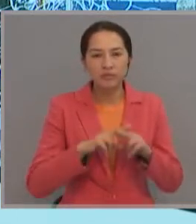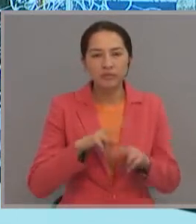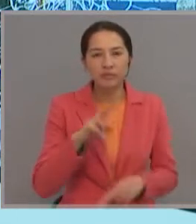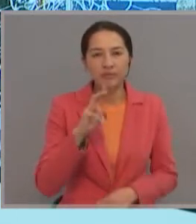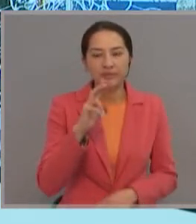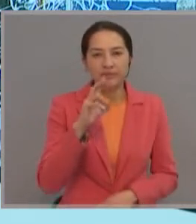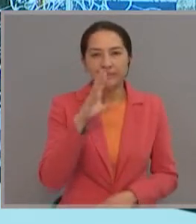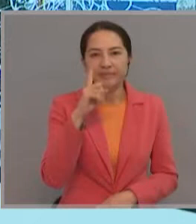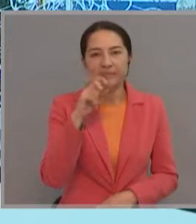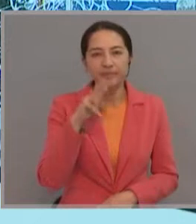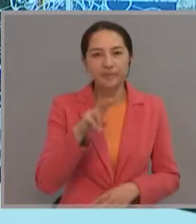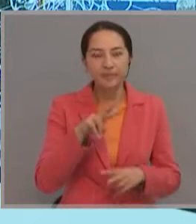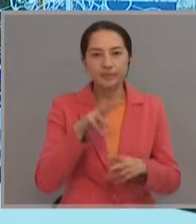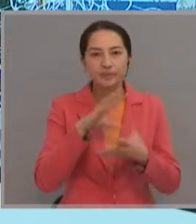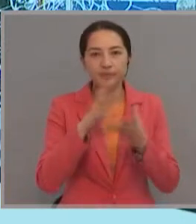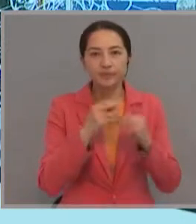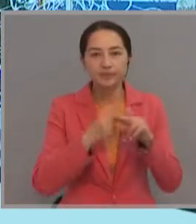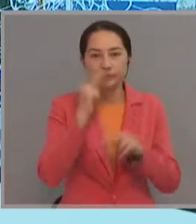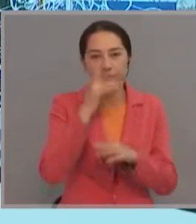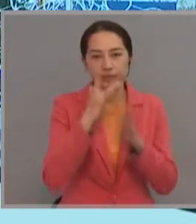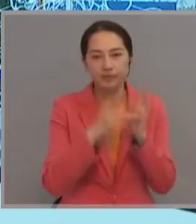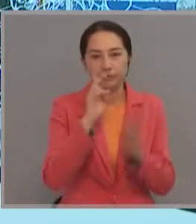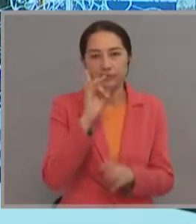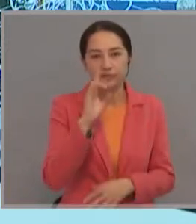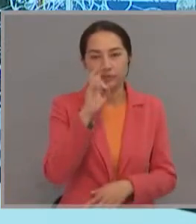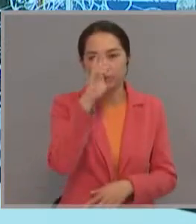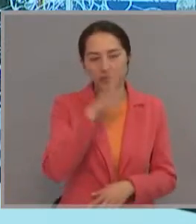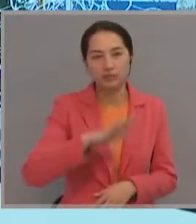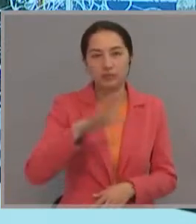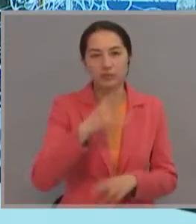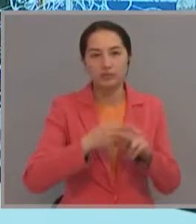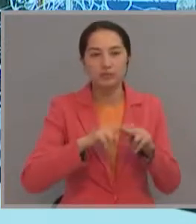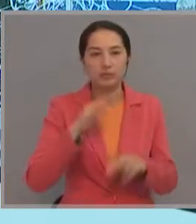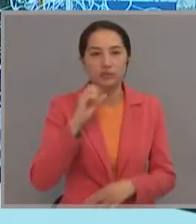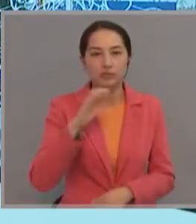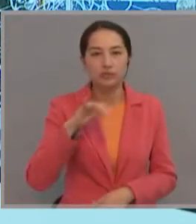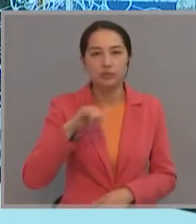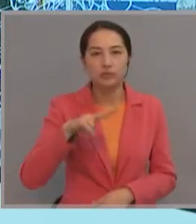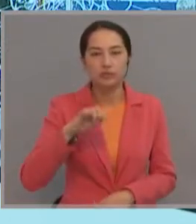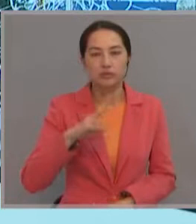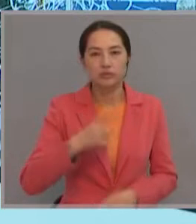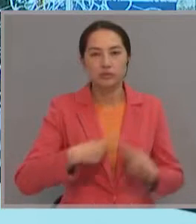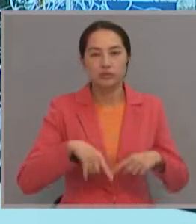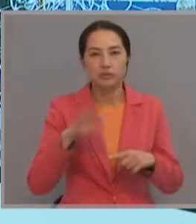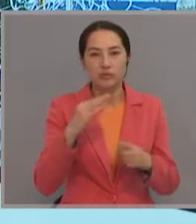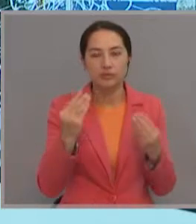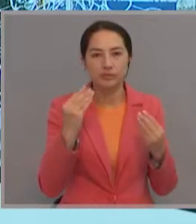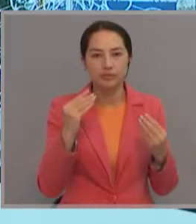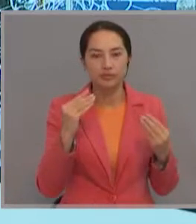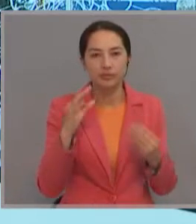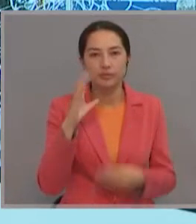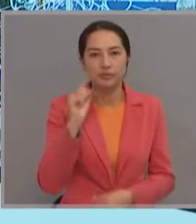Каумбаевтун 100 жылдыгы. Осыган орай Шымкенттеги Республикалык Жас Улан мектебинин шакирттери Кос батырдын рухун улуктап